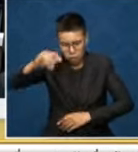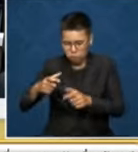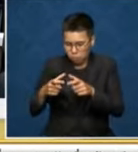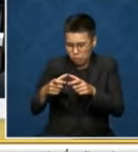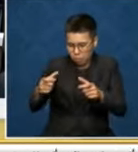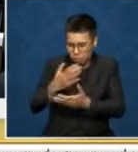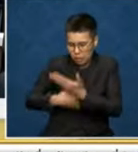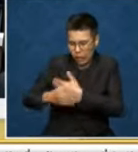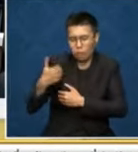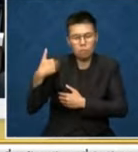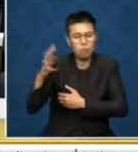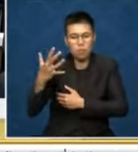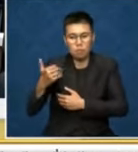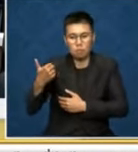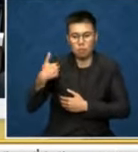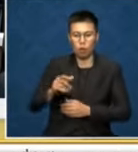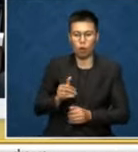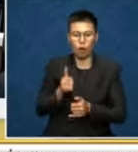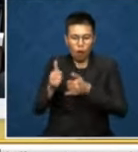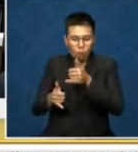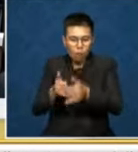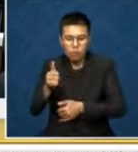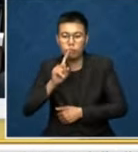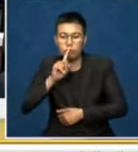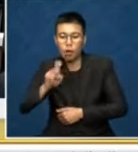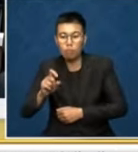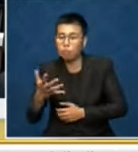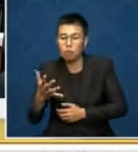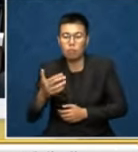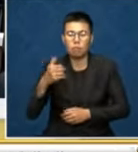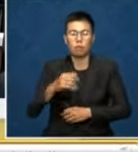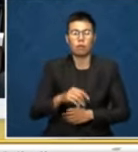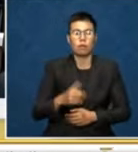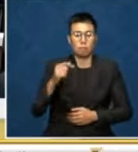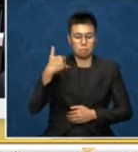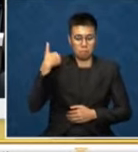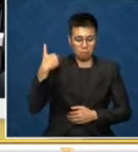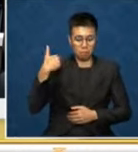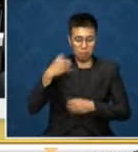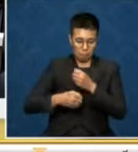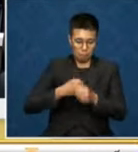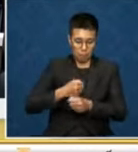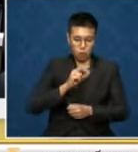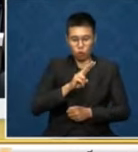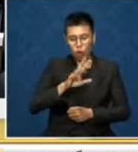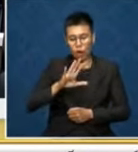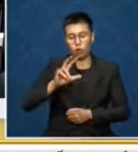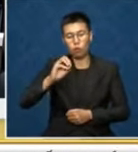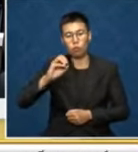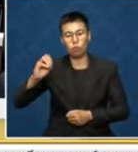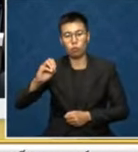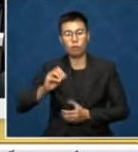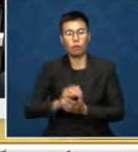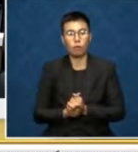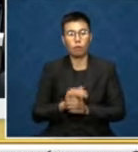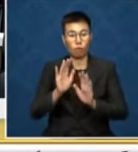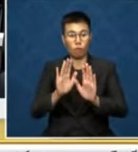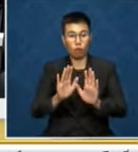ราะตกสำรวจตามการสำรวจในพ.ศ.2500นะครับซึ่งก็ยังไงฝากกรมการปกครอง